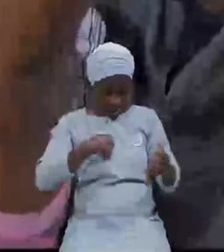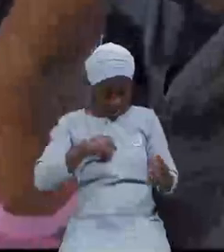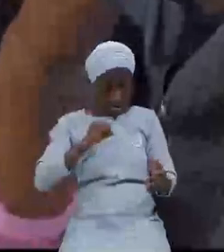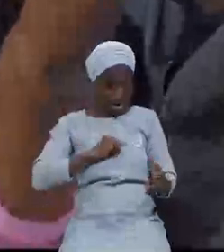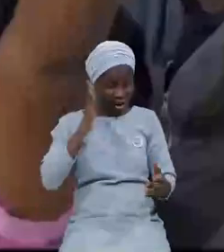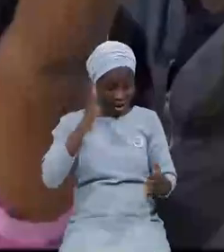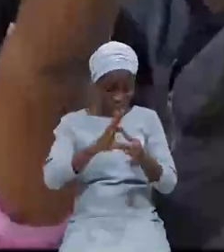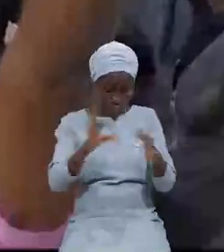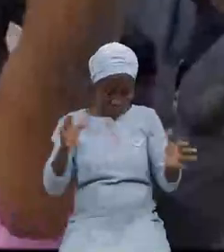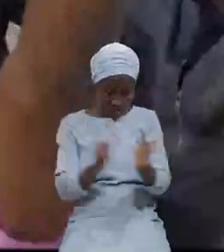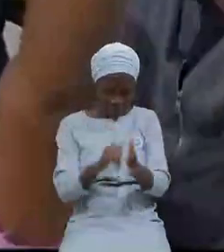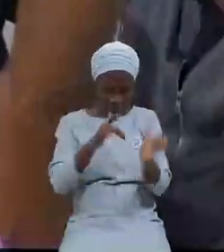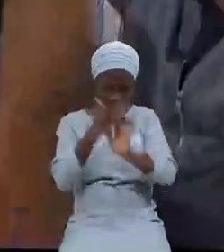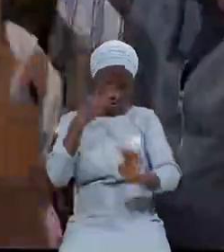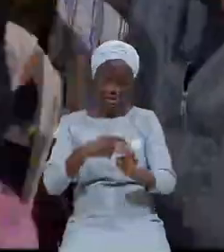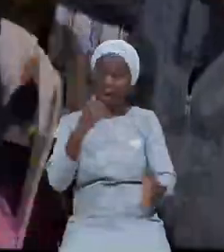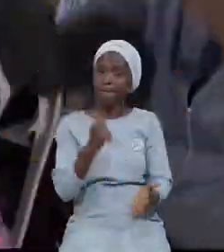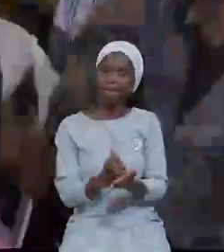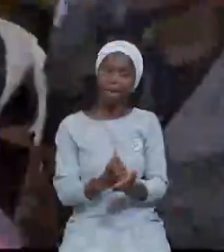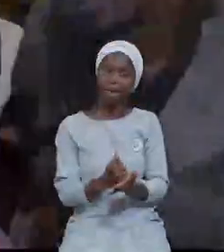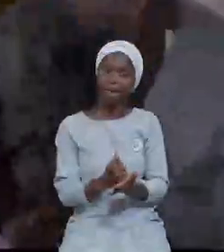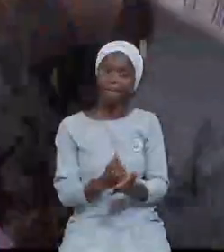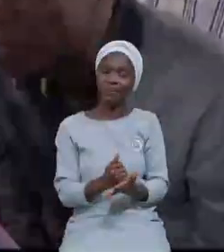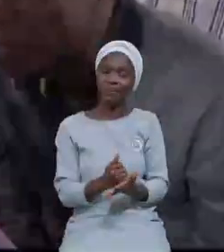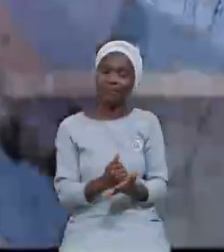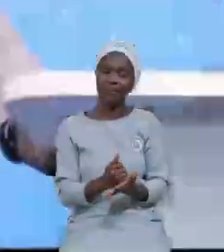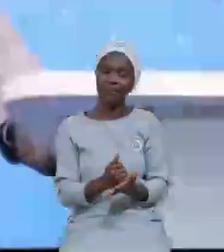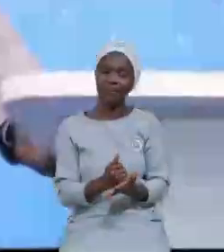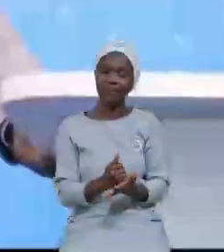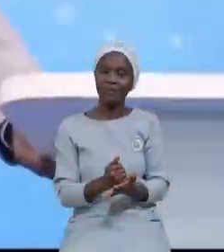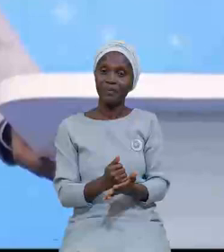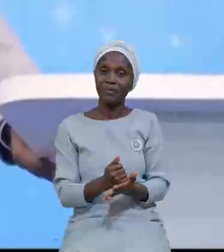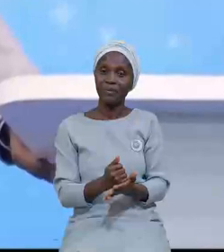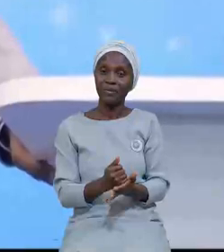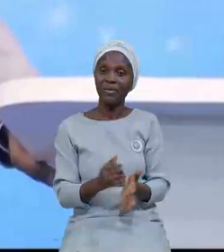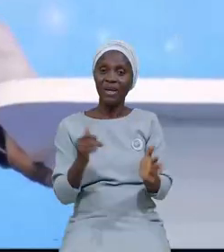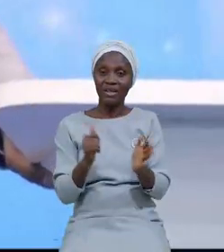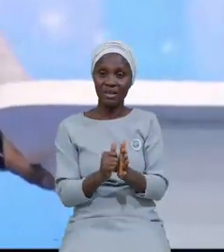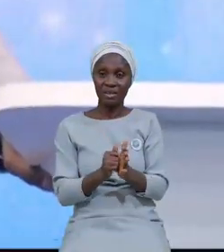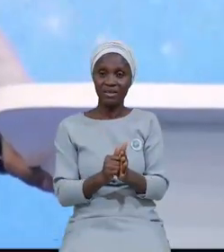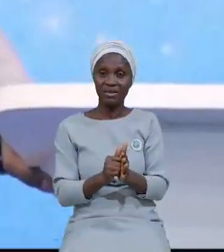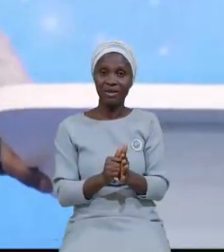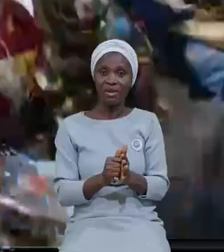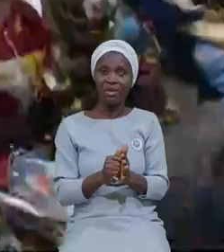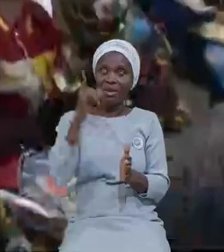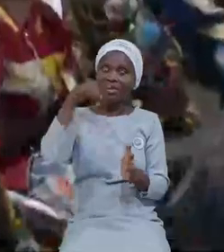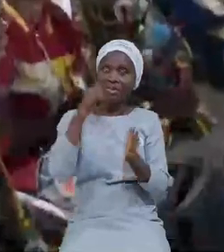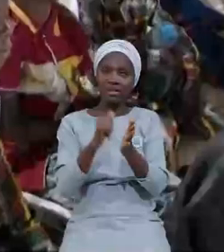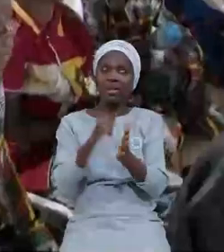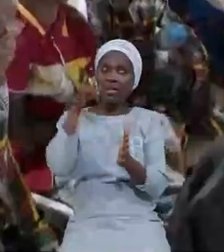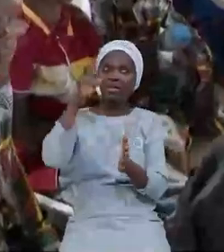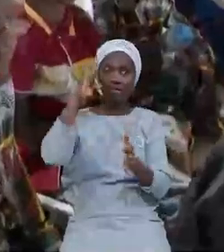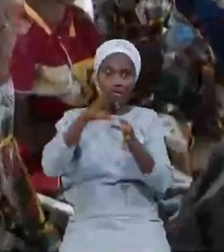délier cette chose et le Seigneur nous a rassuré qu'il va délier ça